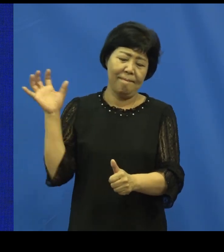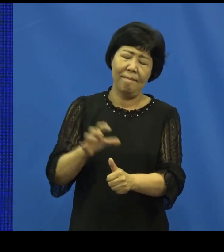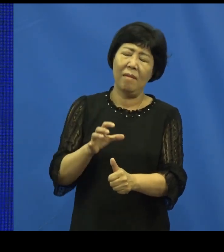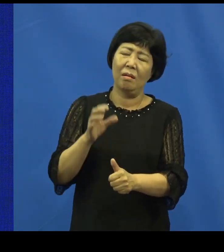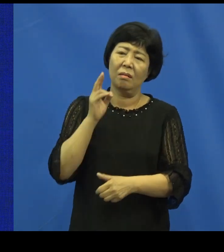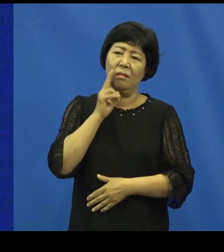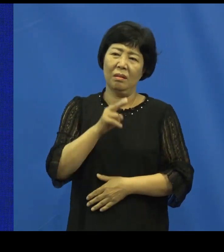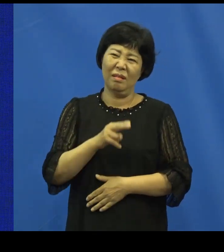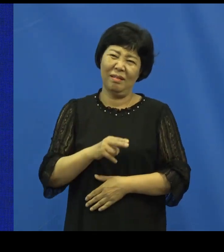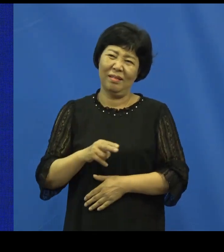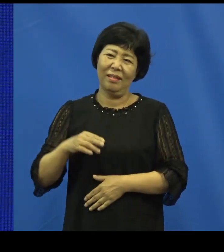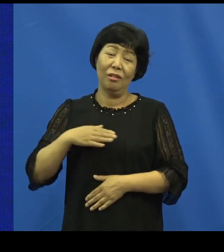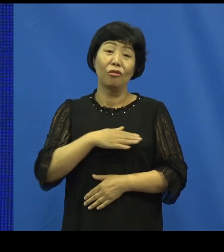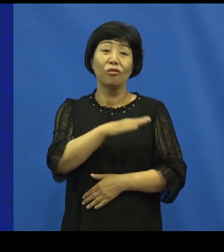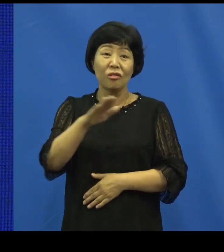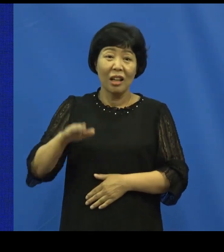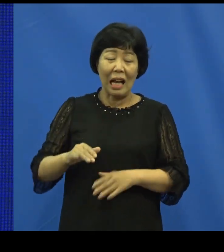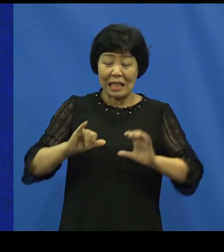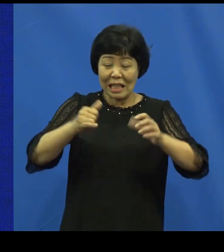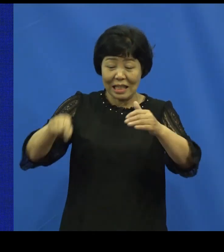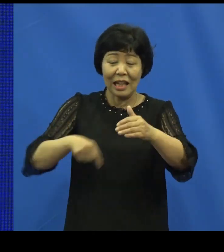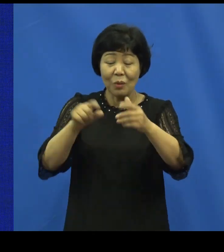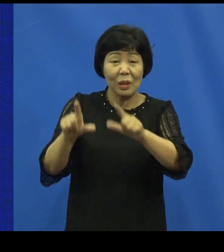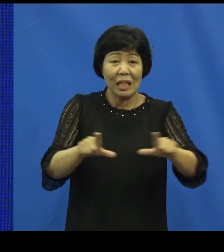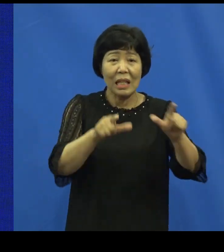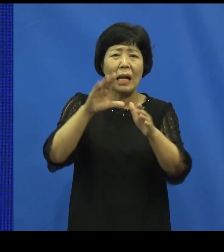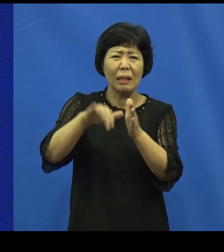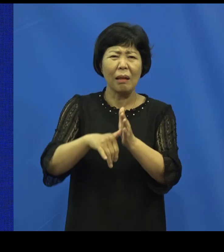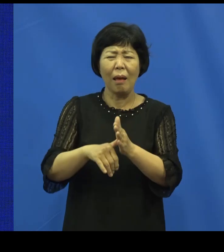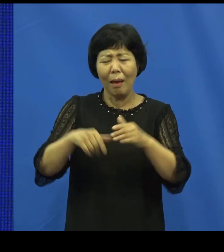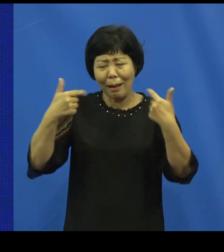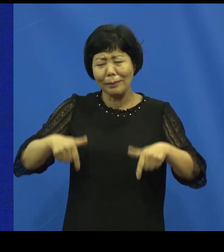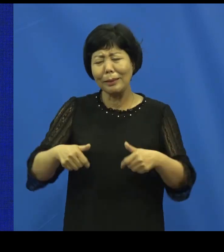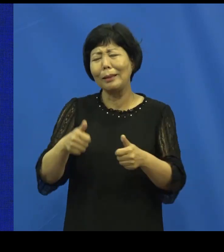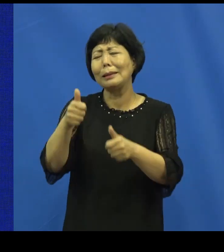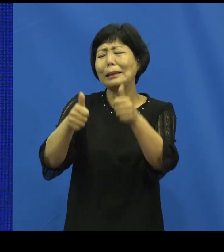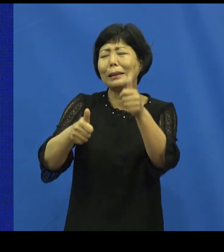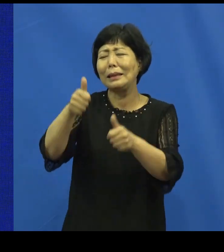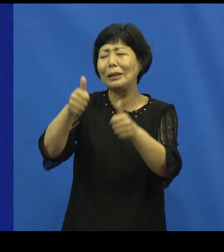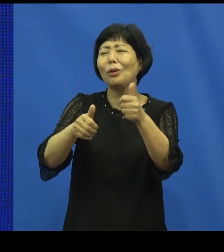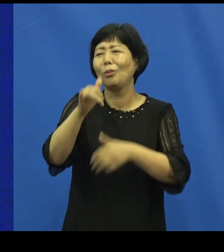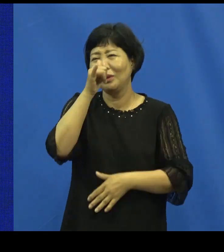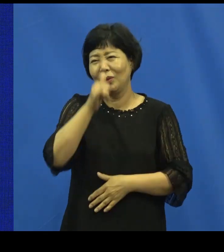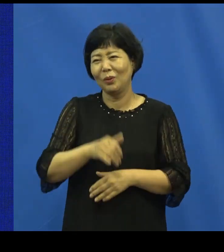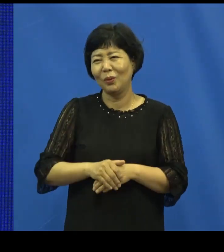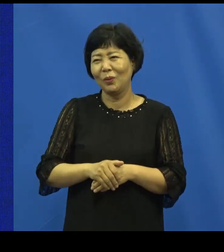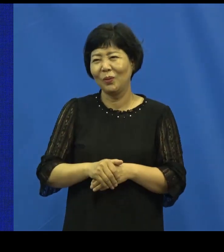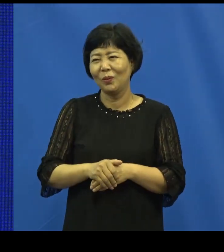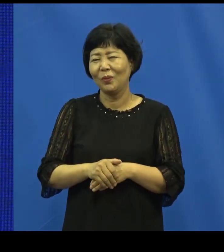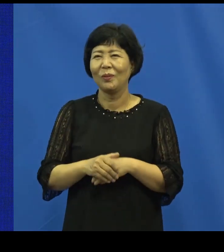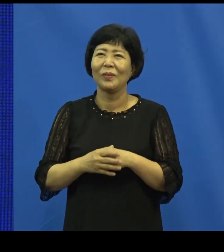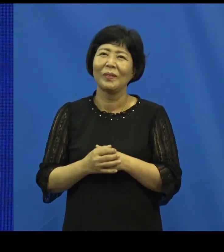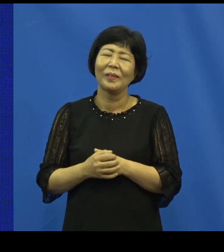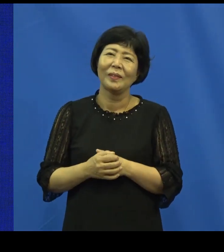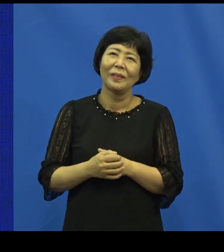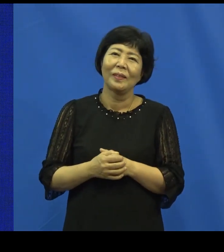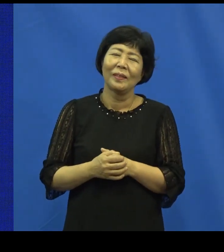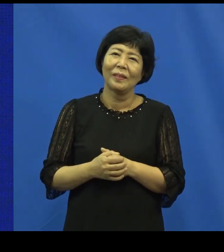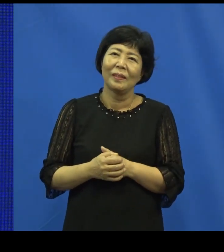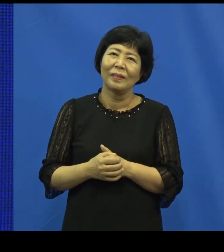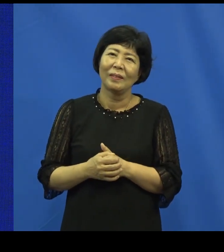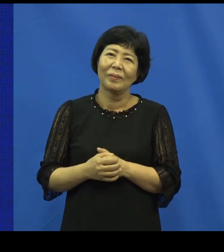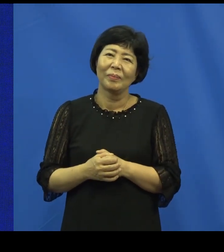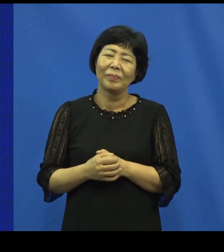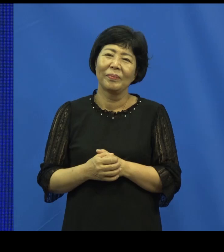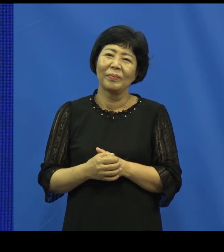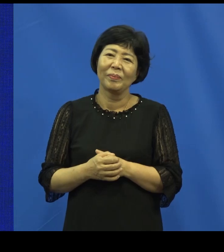그래서 우리가 매일 세상에서 시험을 치르는 거죠. 평가를 받는 겁니다. 혹독한 테스트를 거쳐야 돼요.